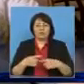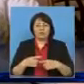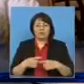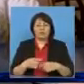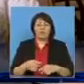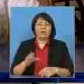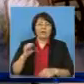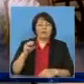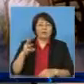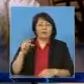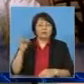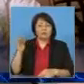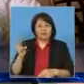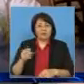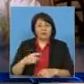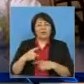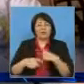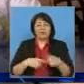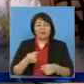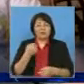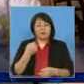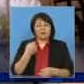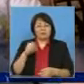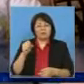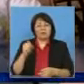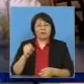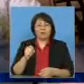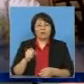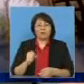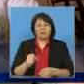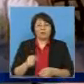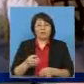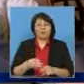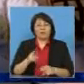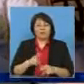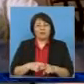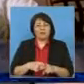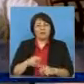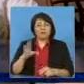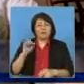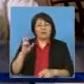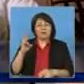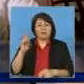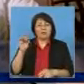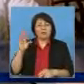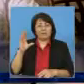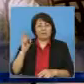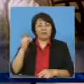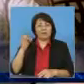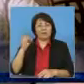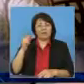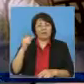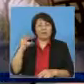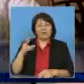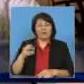спорта. И сегодня уже есть продолжители успехов, заложенных нашим ветеранам. Это Нурислам Санаев, Мейрамбек Айнагулов. И среди